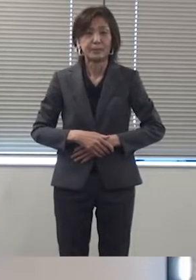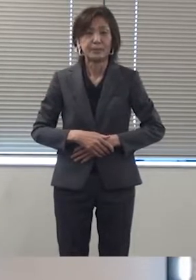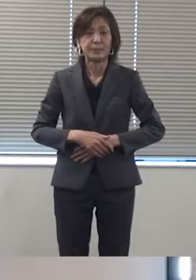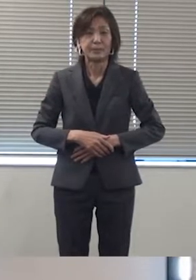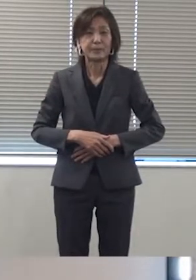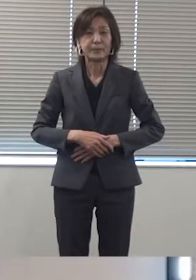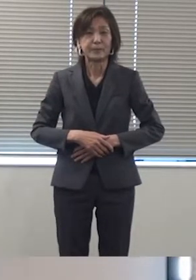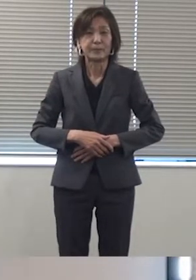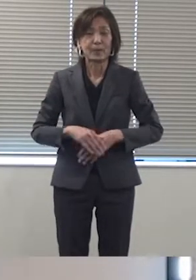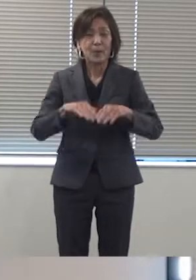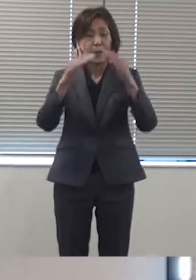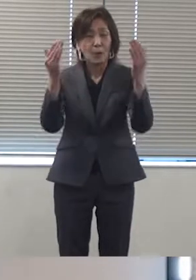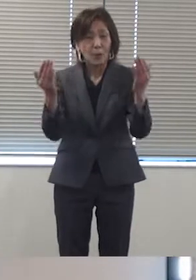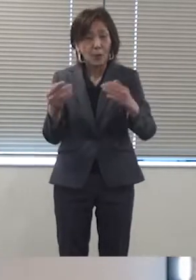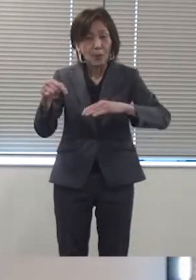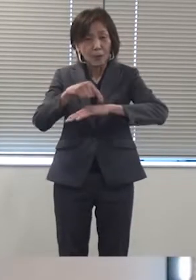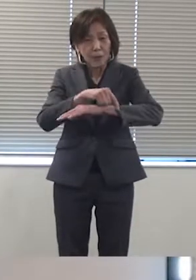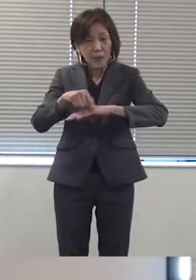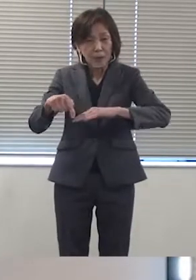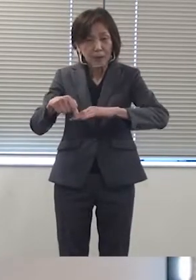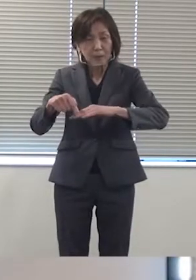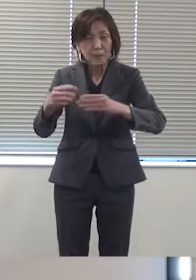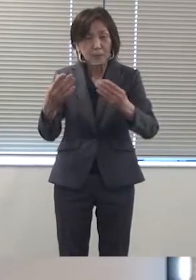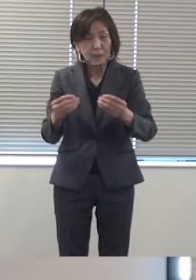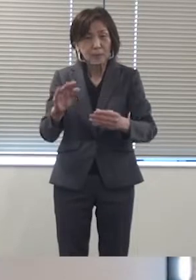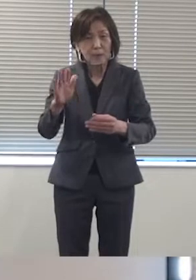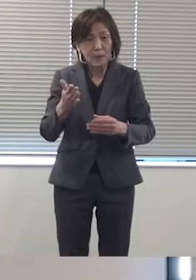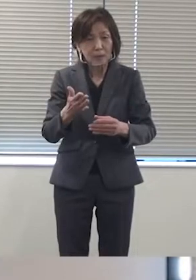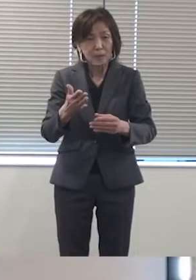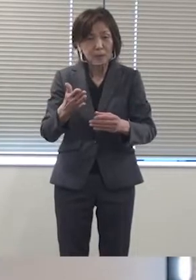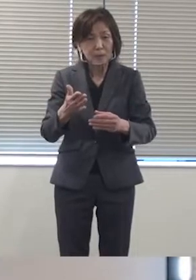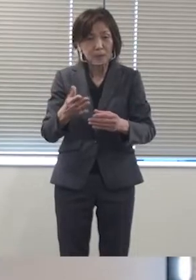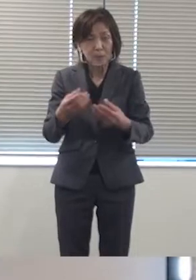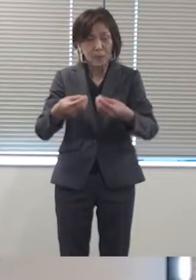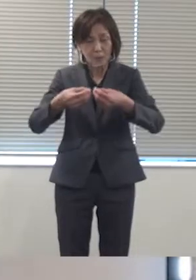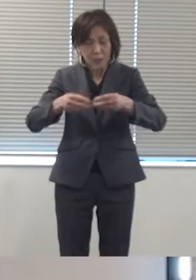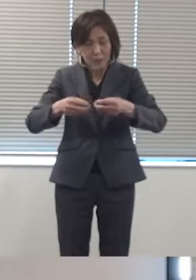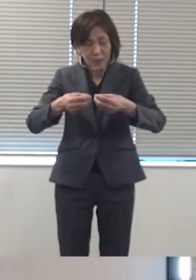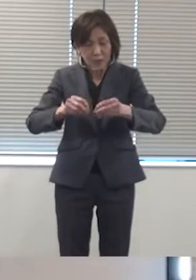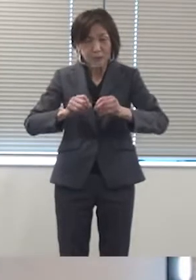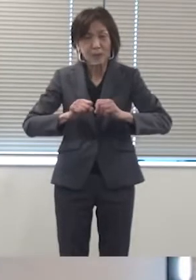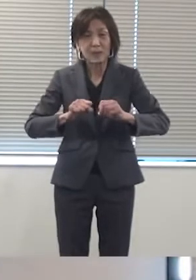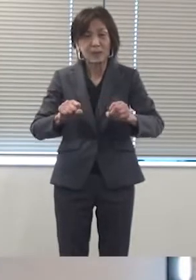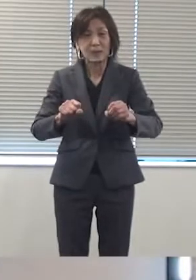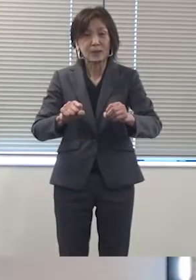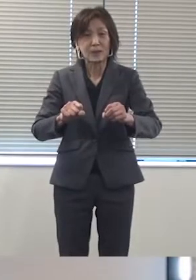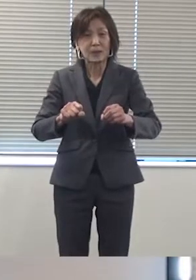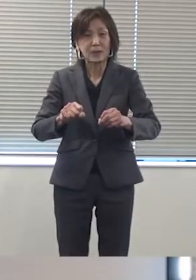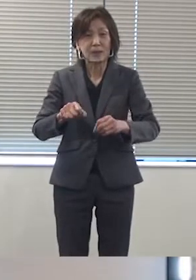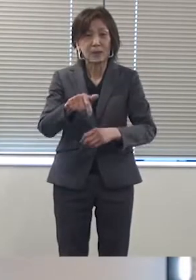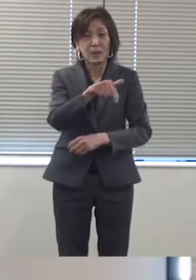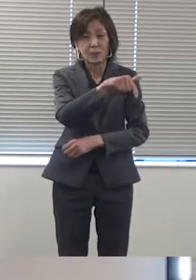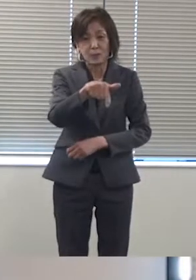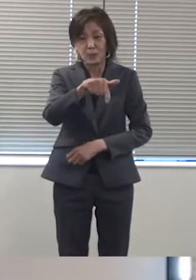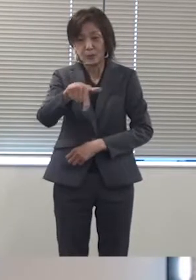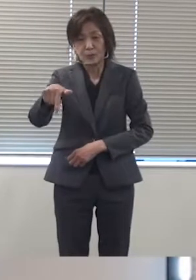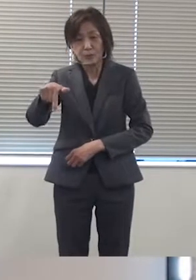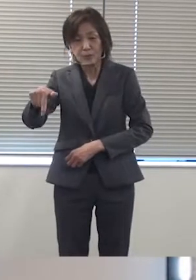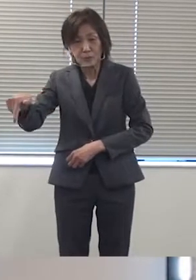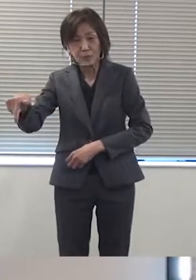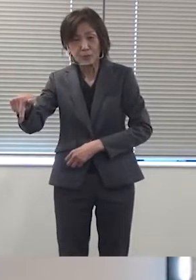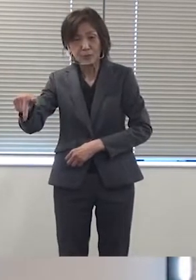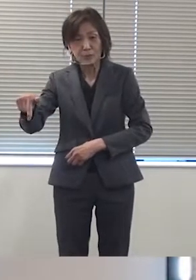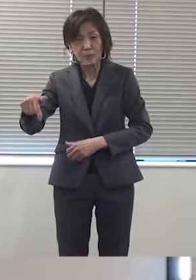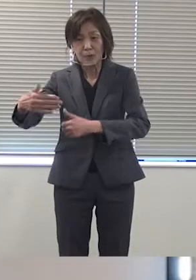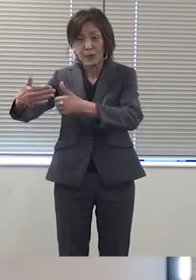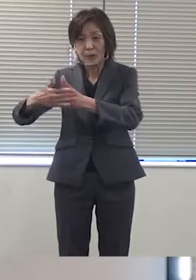ので、それをもう少し落とし込んで、各部局で、どういう受援体制をきめ細